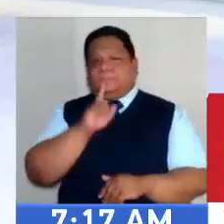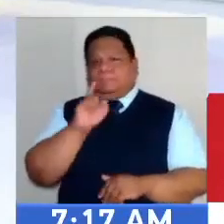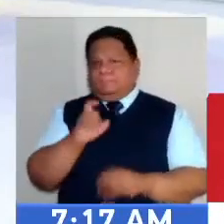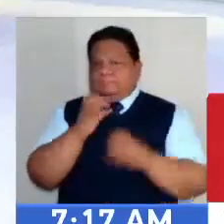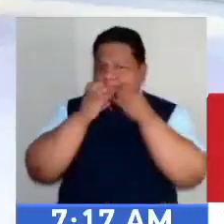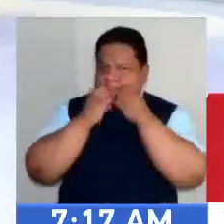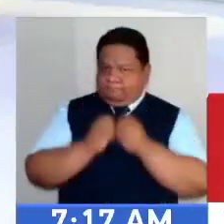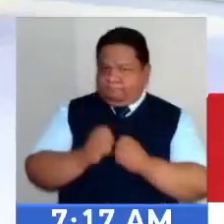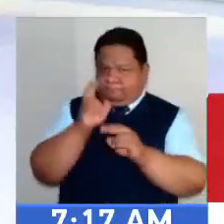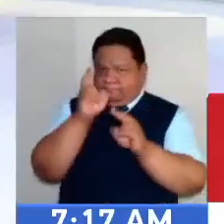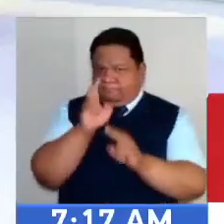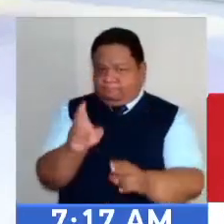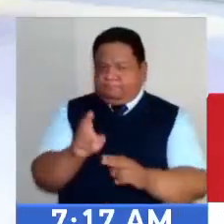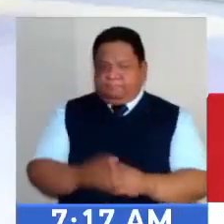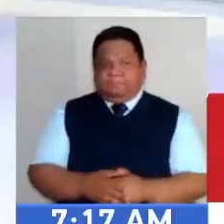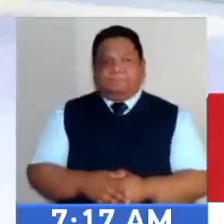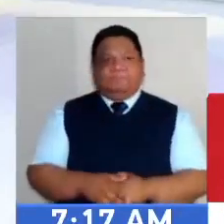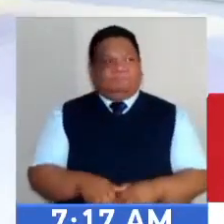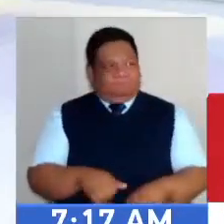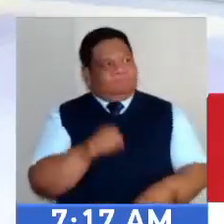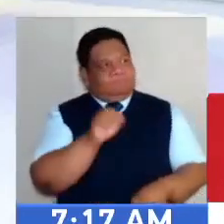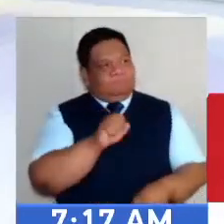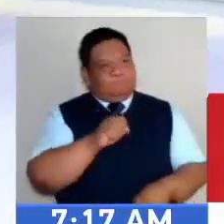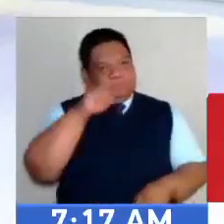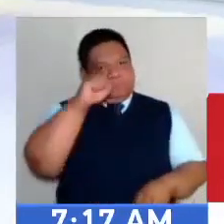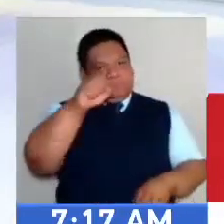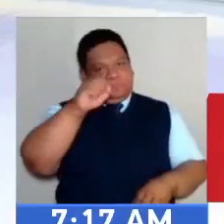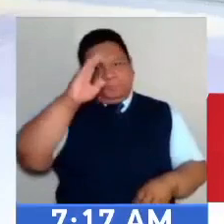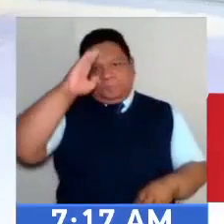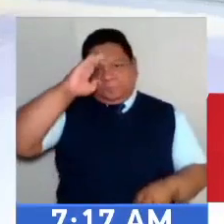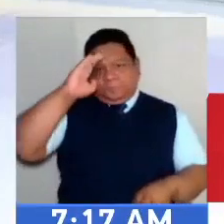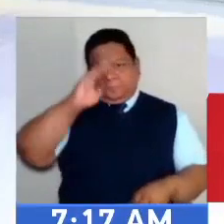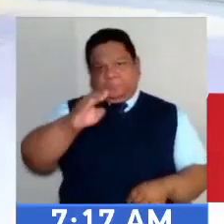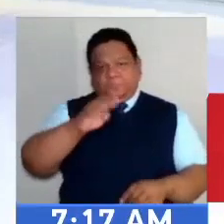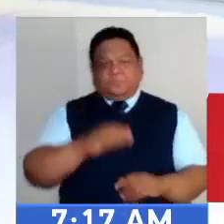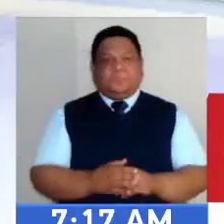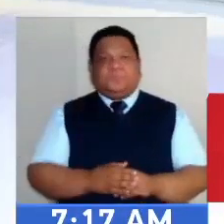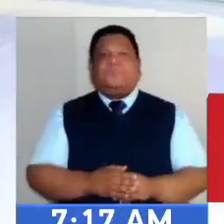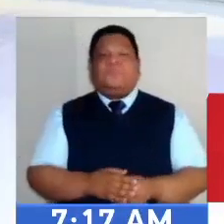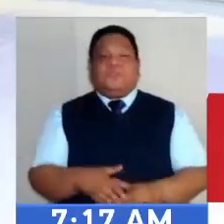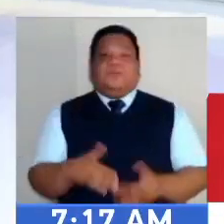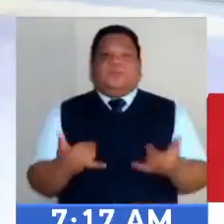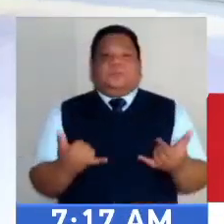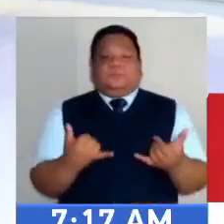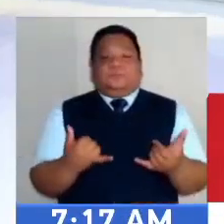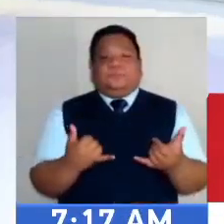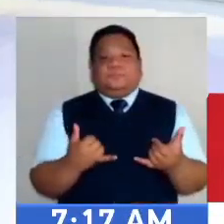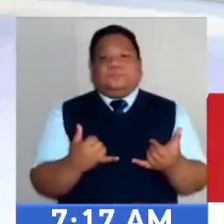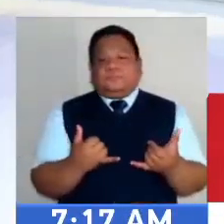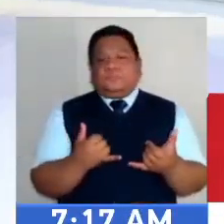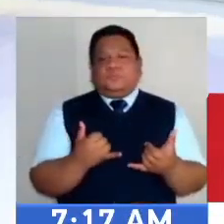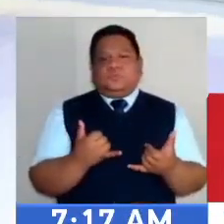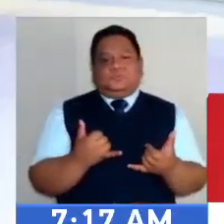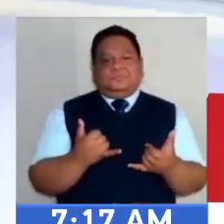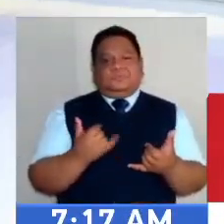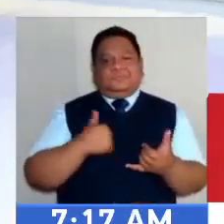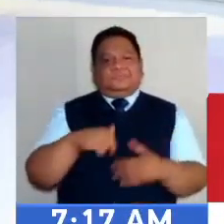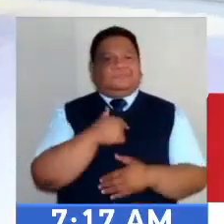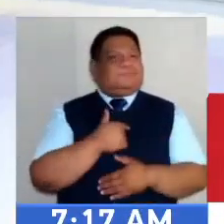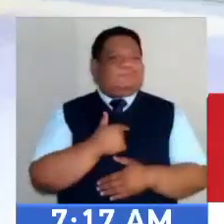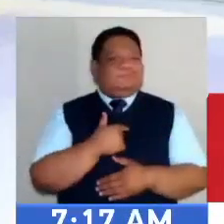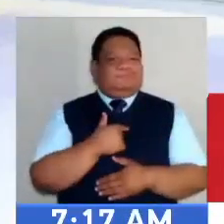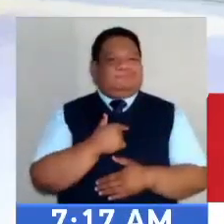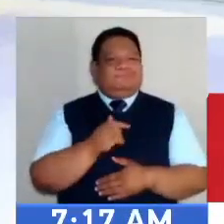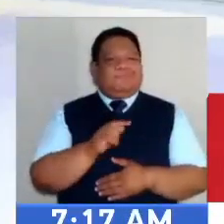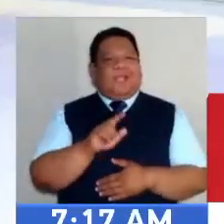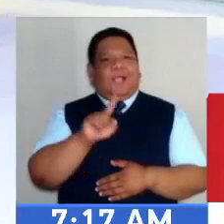Yes. Mabuhay kayo. Saludo kami. Mabuhay po kami yun lahat. Samantala, kaya naman pinapaflex natin sa ating netizens ang kanilang